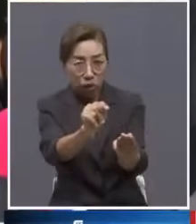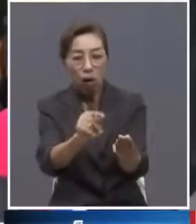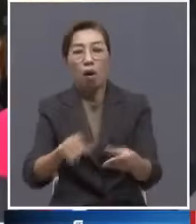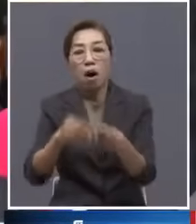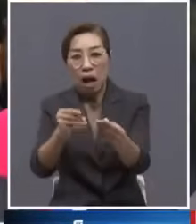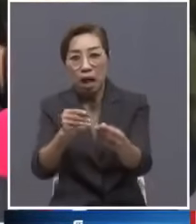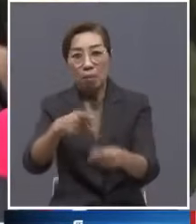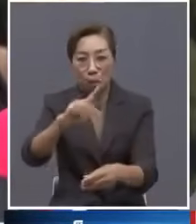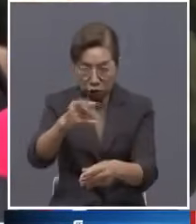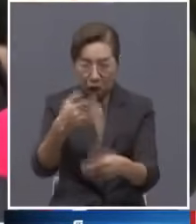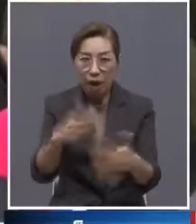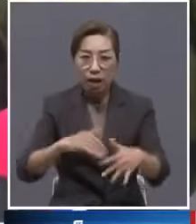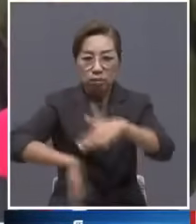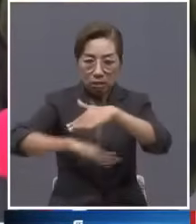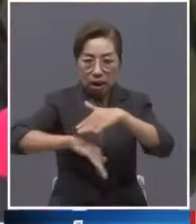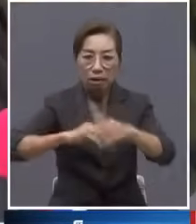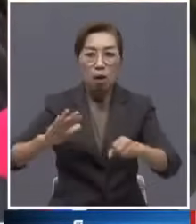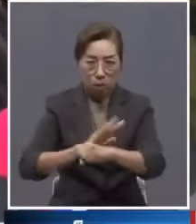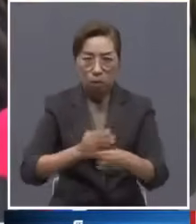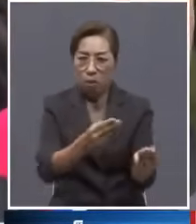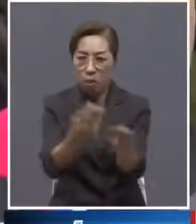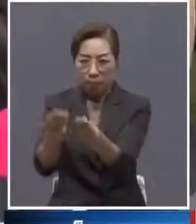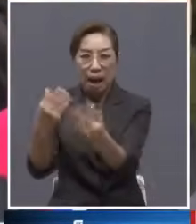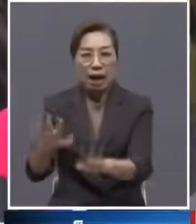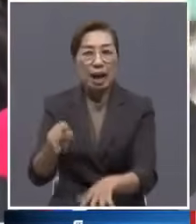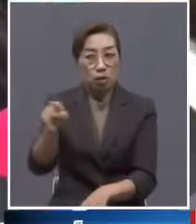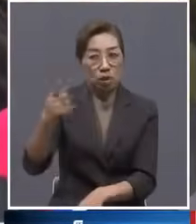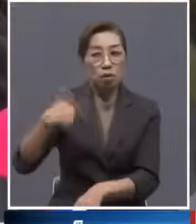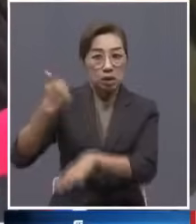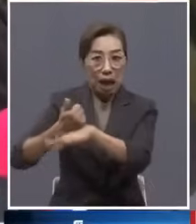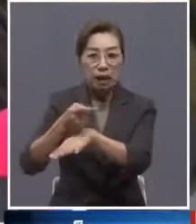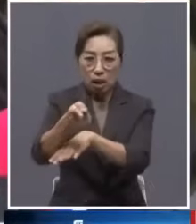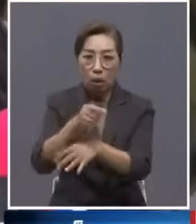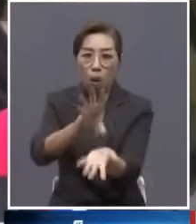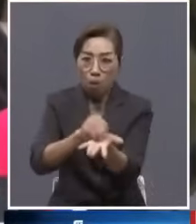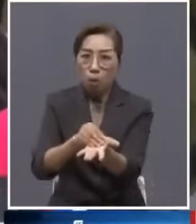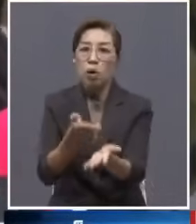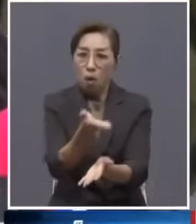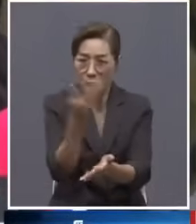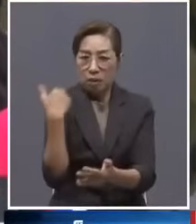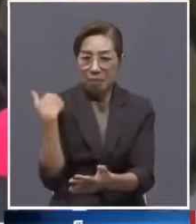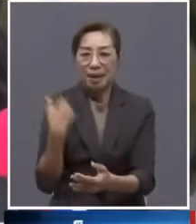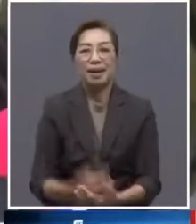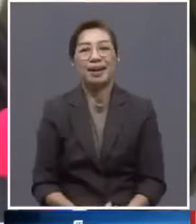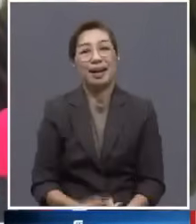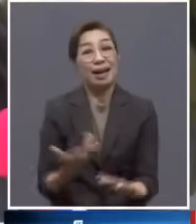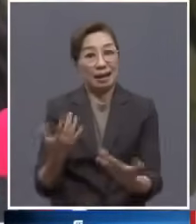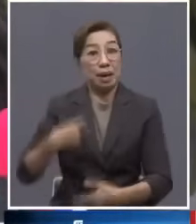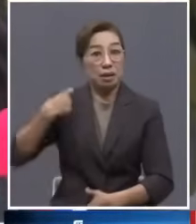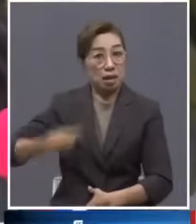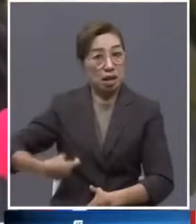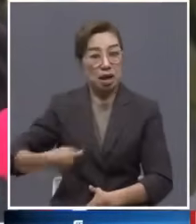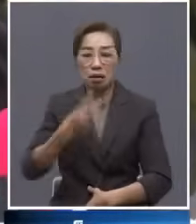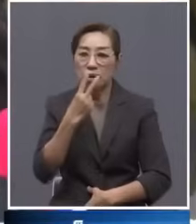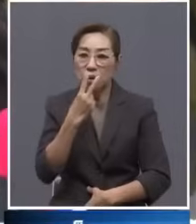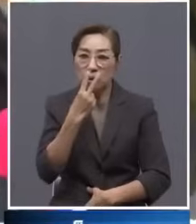ใจในพยานหลักฐานที่ยื่นไปด้วยครับใช่ครับก็แม้ว่าตัวของคุณธีรยุทธมองว่าเอ๊ะมันไม่ได้มองถึงขั้นนั้นใช่มั้ยครับแต่